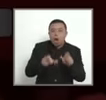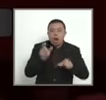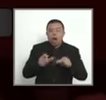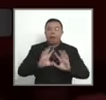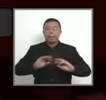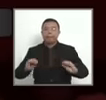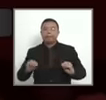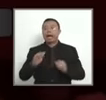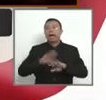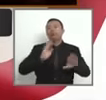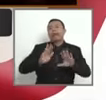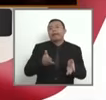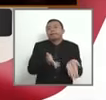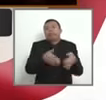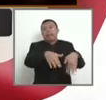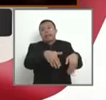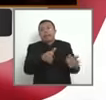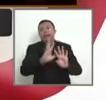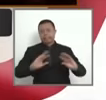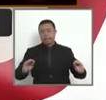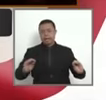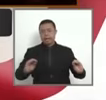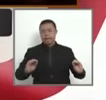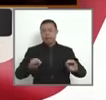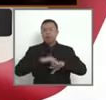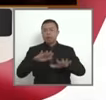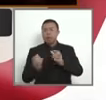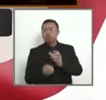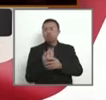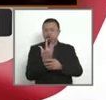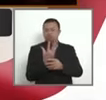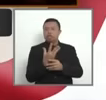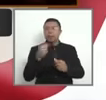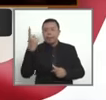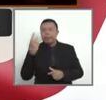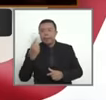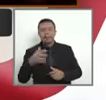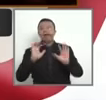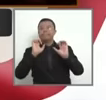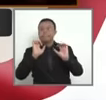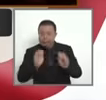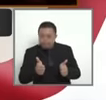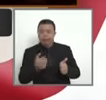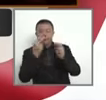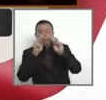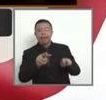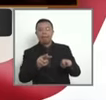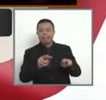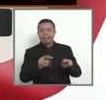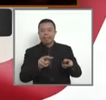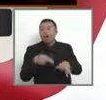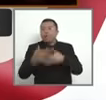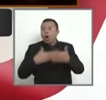Prabowo bagi saya loyalitas itu penting dan kalau kemudian ada jalan yang dipilih e